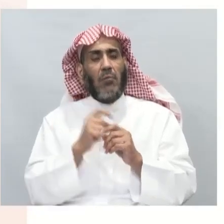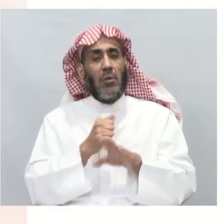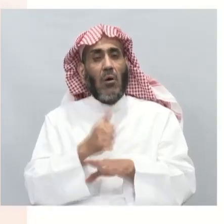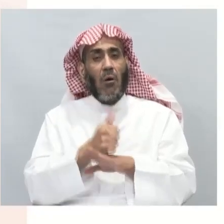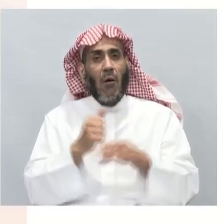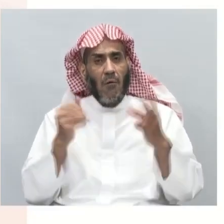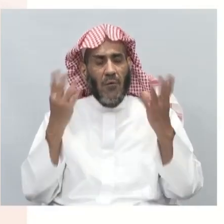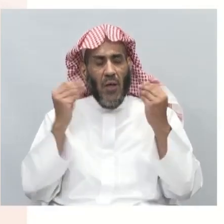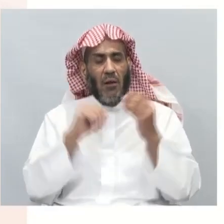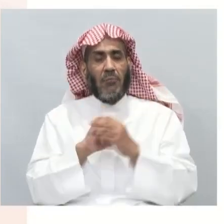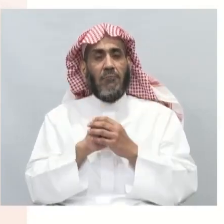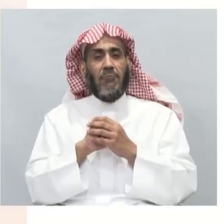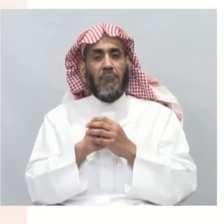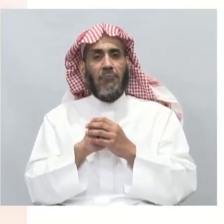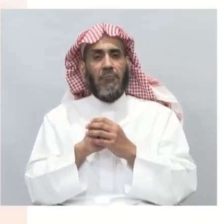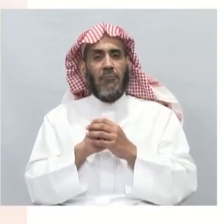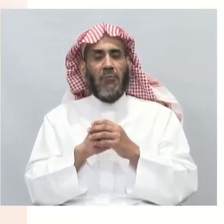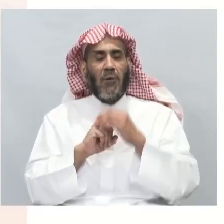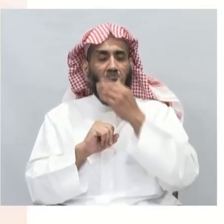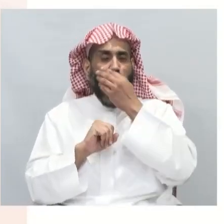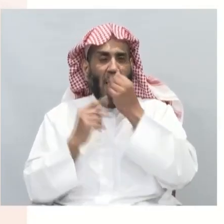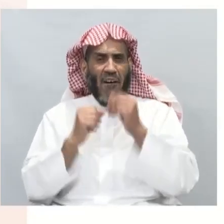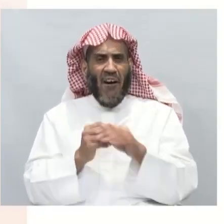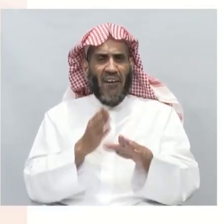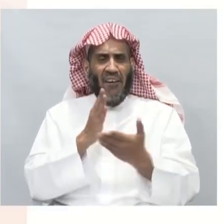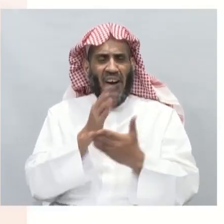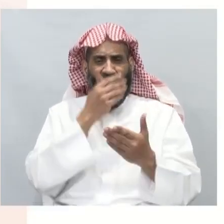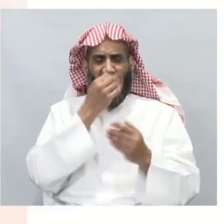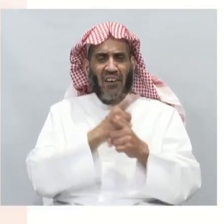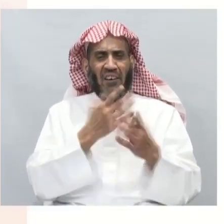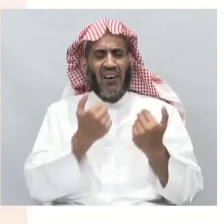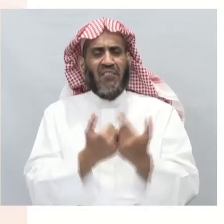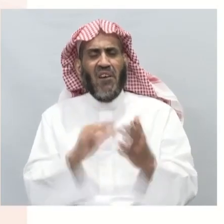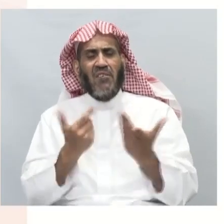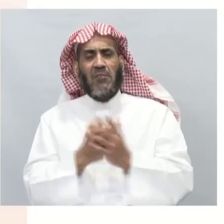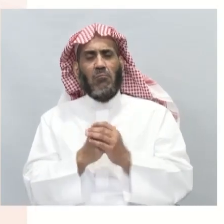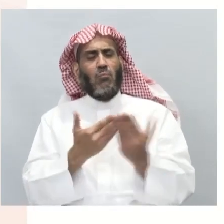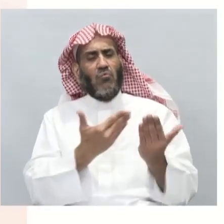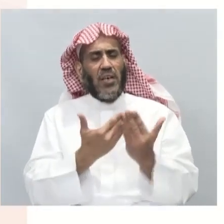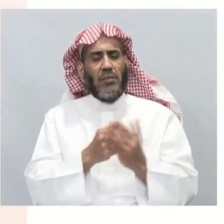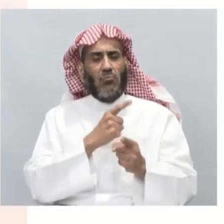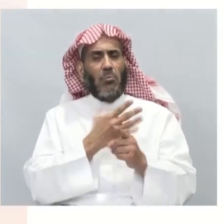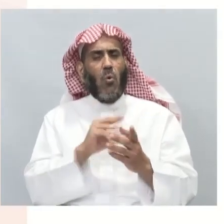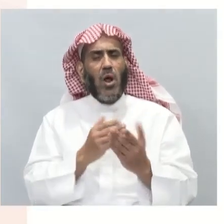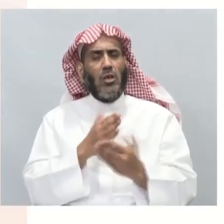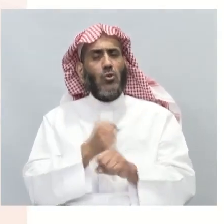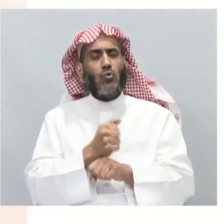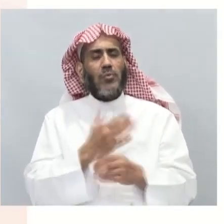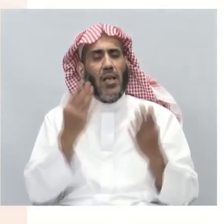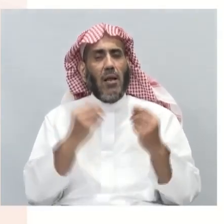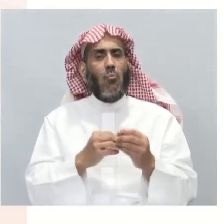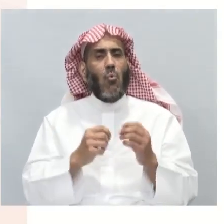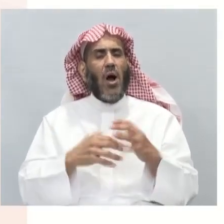في التعلم واطلب توجيه معلميك حول ذلك الاسلوب وحاول